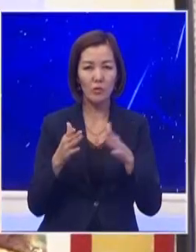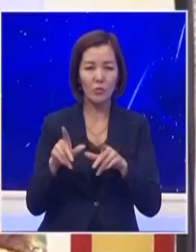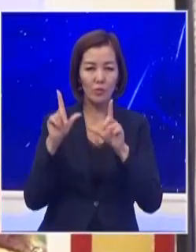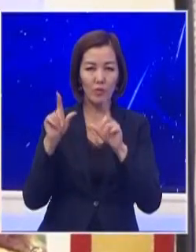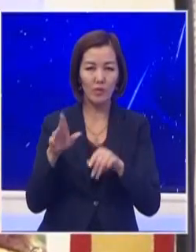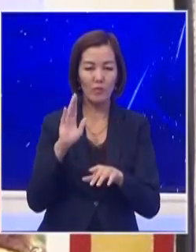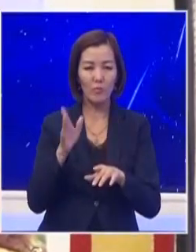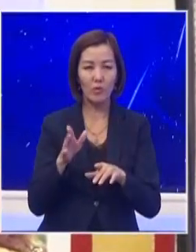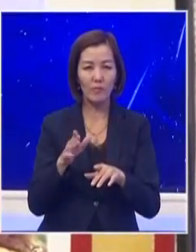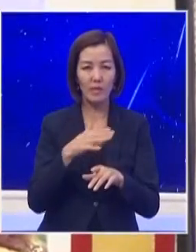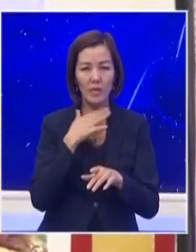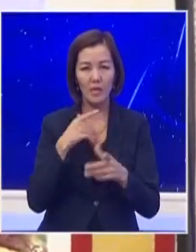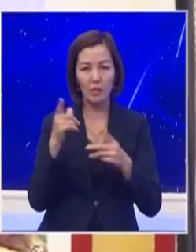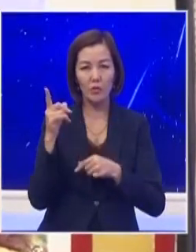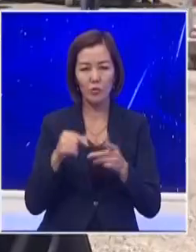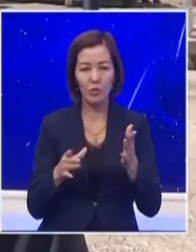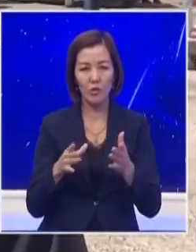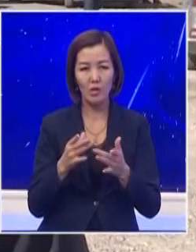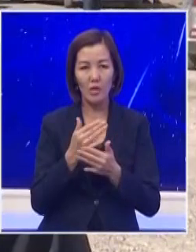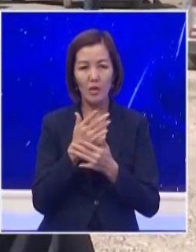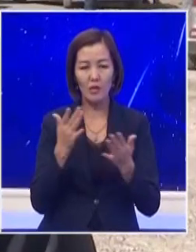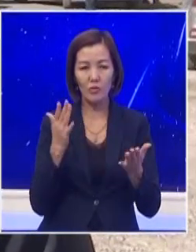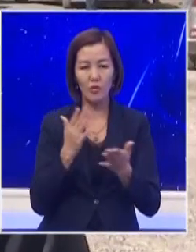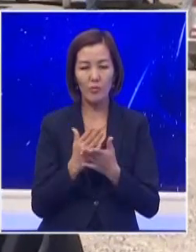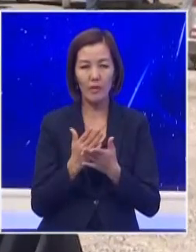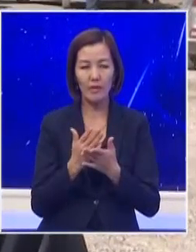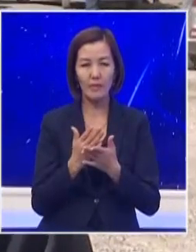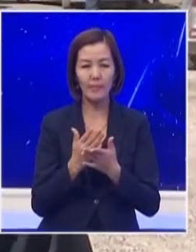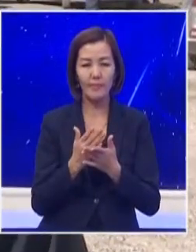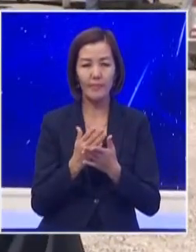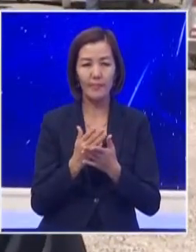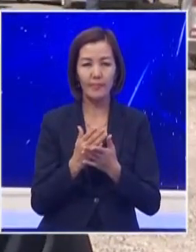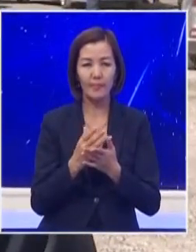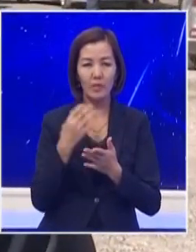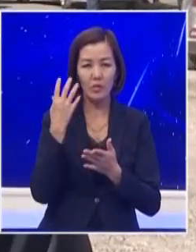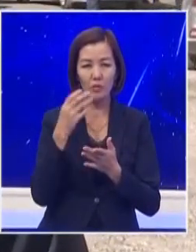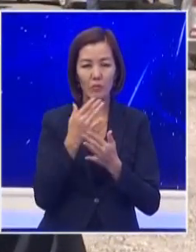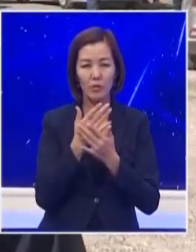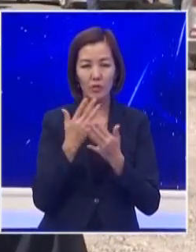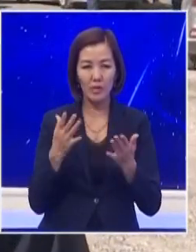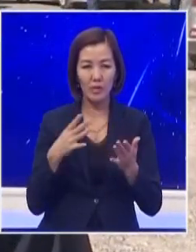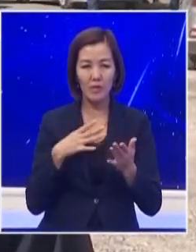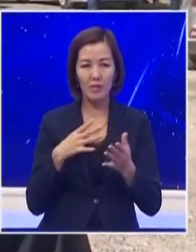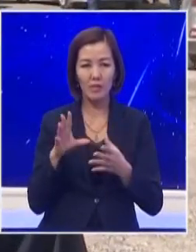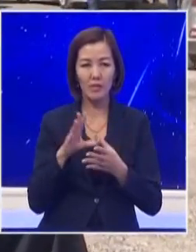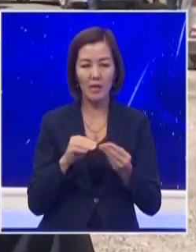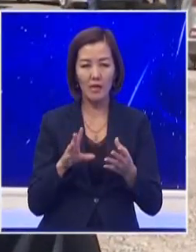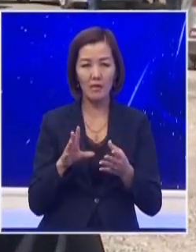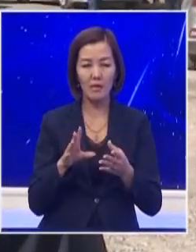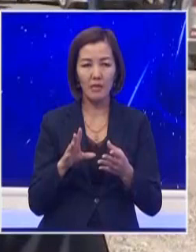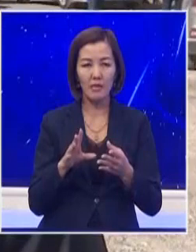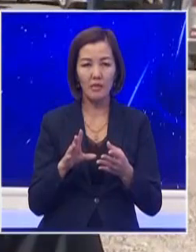ішінде ет өнімдер, сүт өнімдер, картоп, көкөніс, жеміс-жидек. Сонымен қатар айта кету